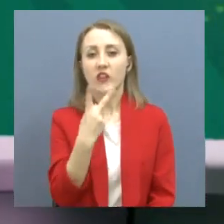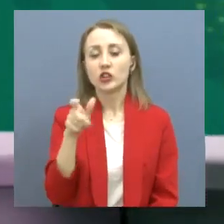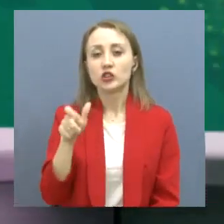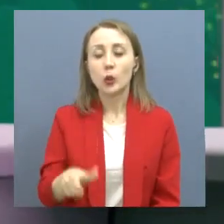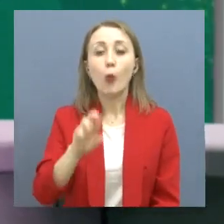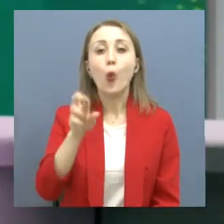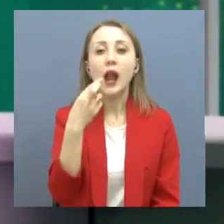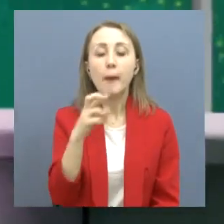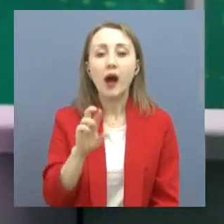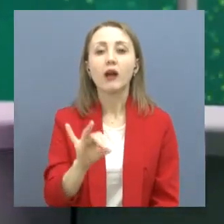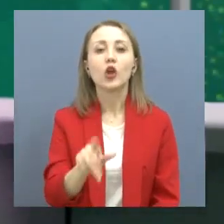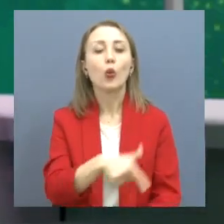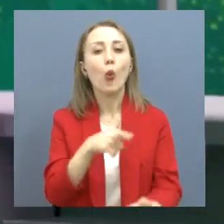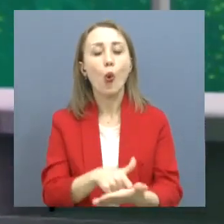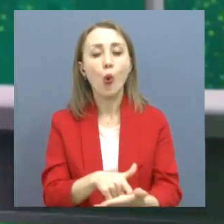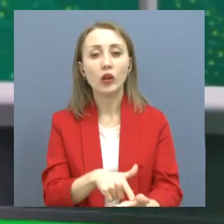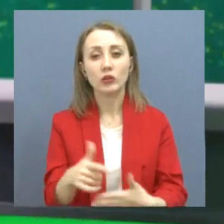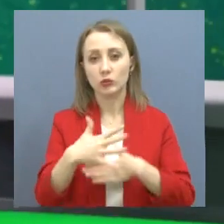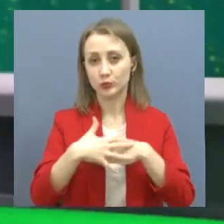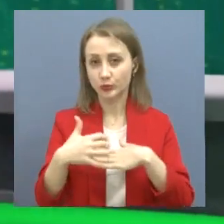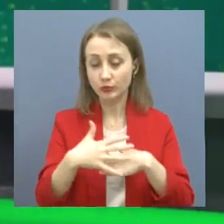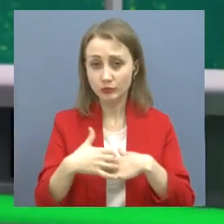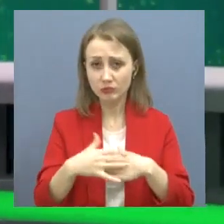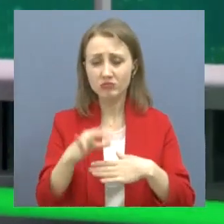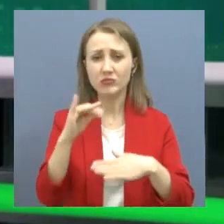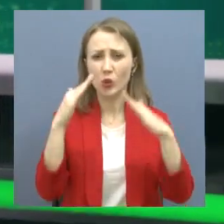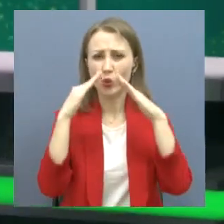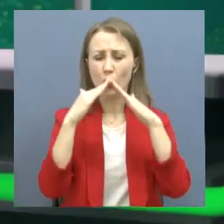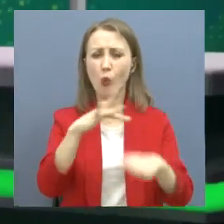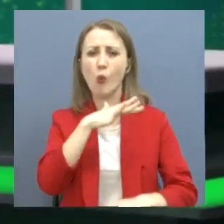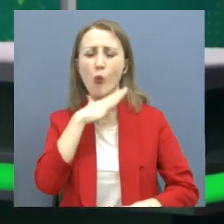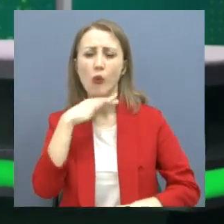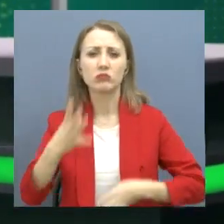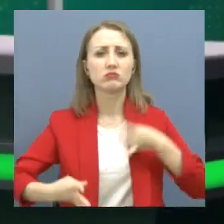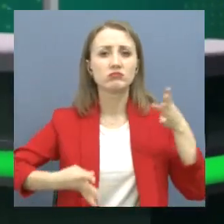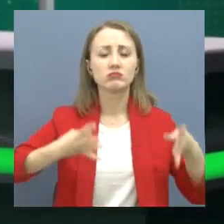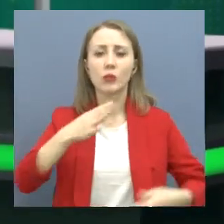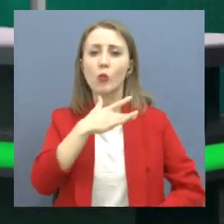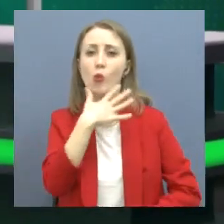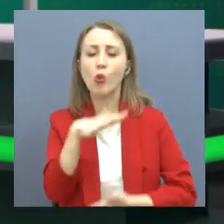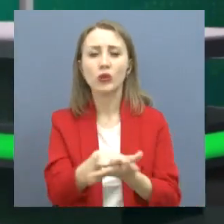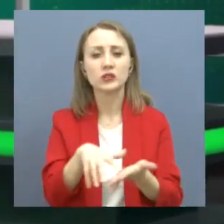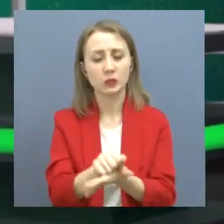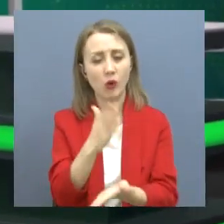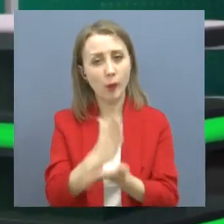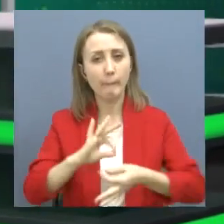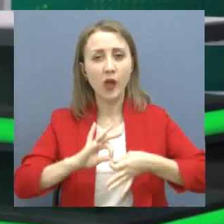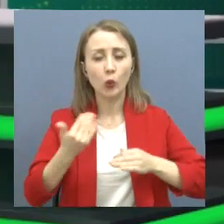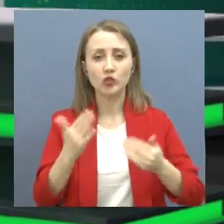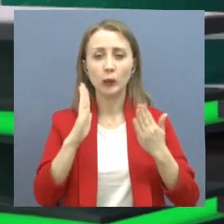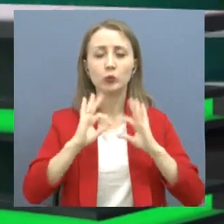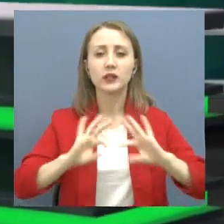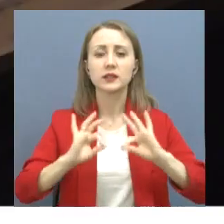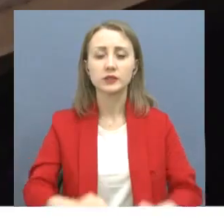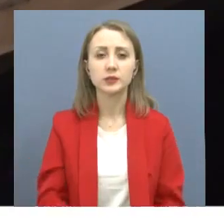районе и в городе Кокшетау. Также пострадали кровли многоэтажных жилых домов, зданий и других сооружений. Подробности в сюжете Нурсултана